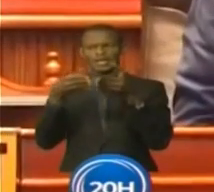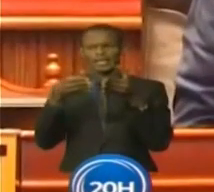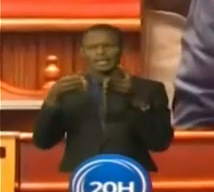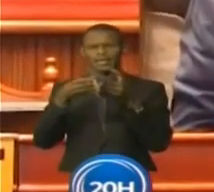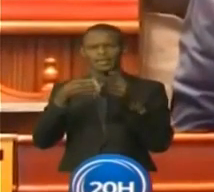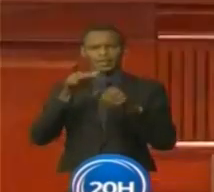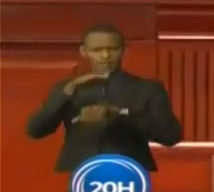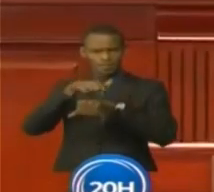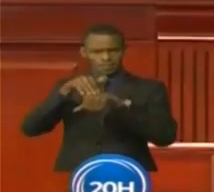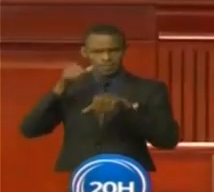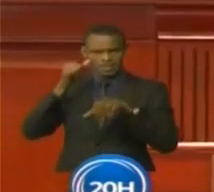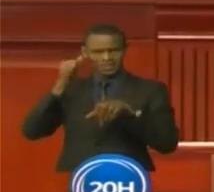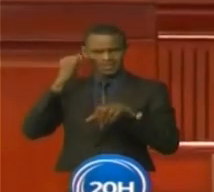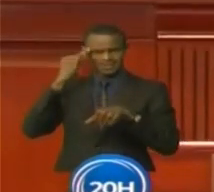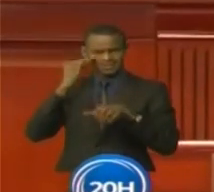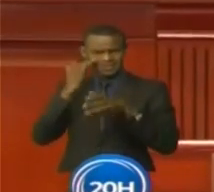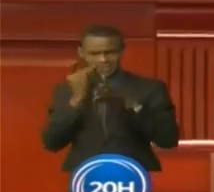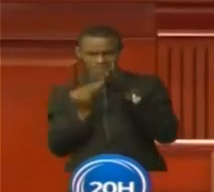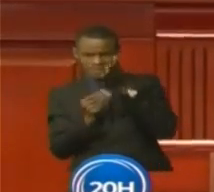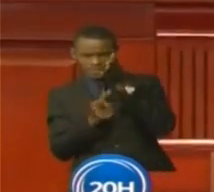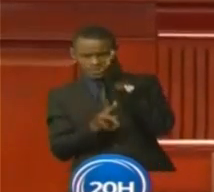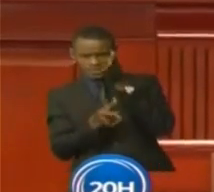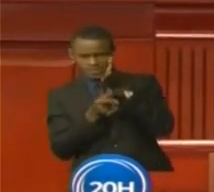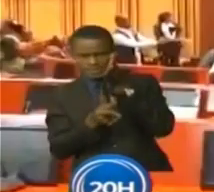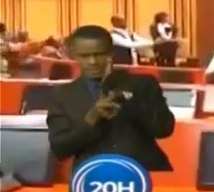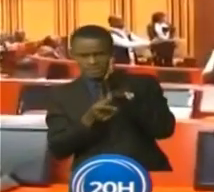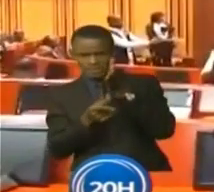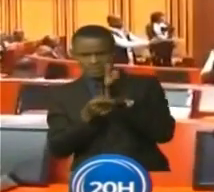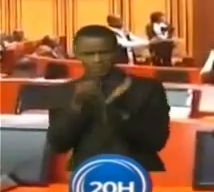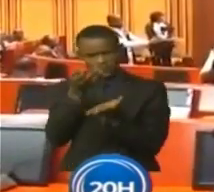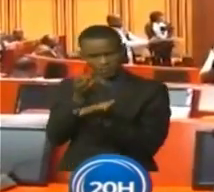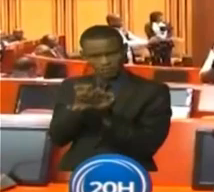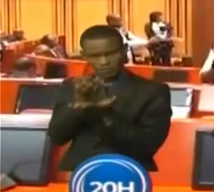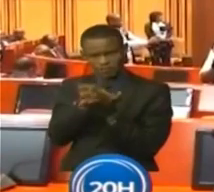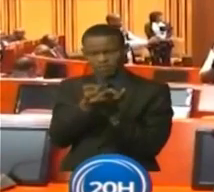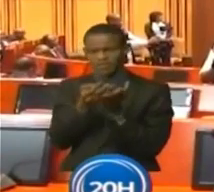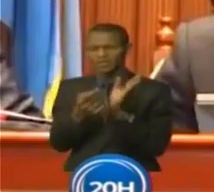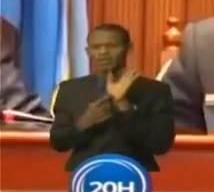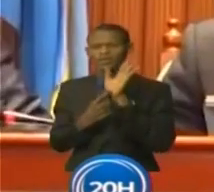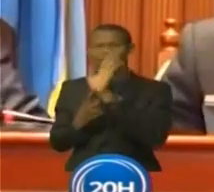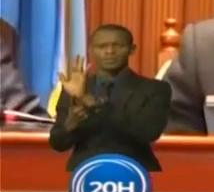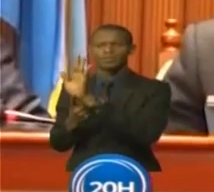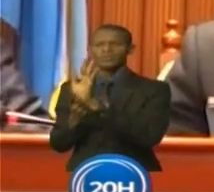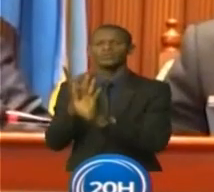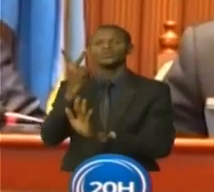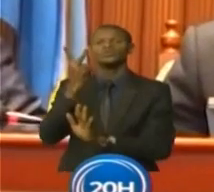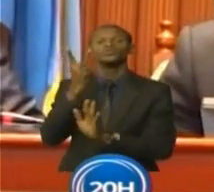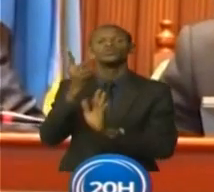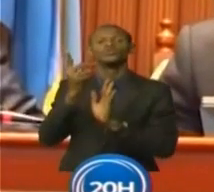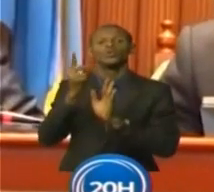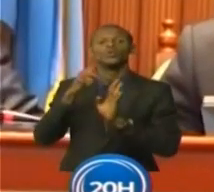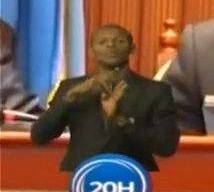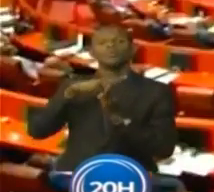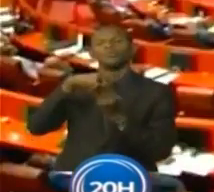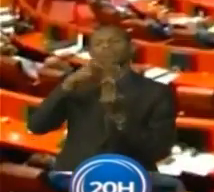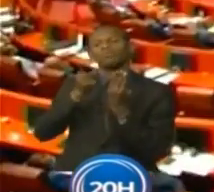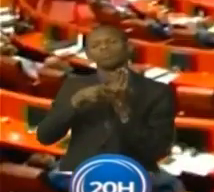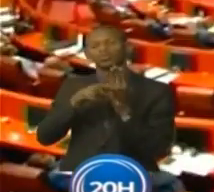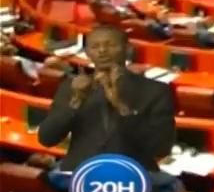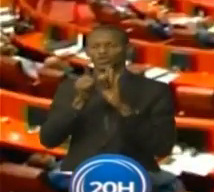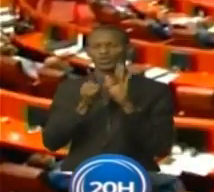Finances, Oneige Sélé, a présenté 2 projets de loi. L'un portant ratification de l'ordonnance loi